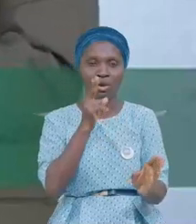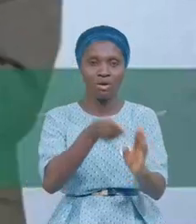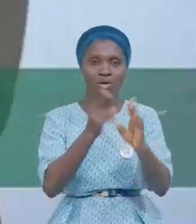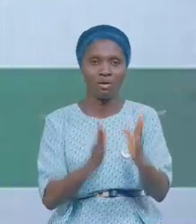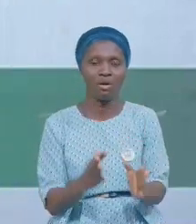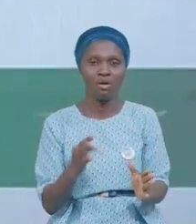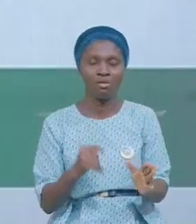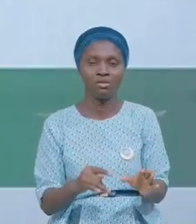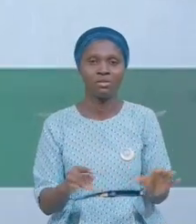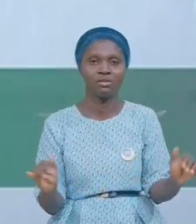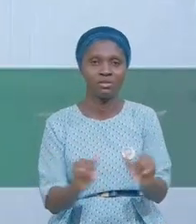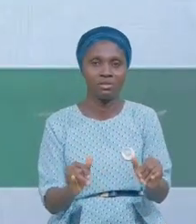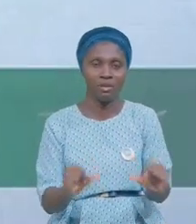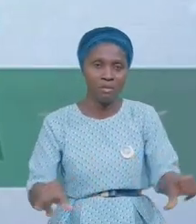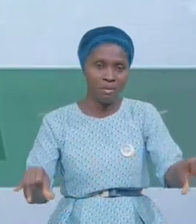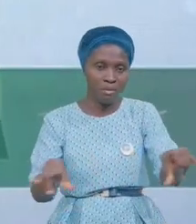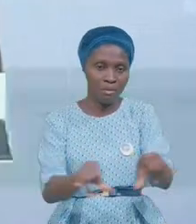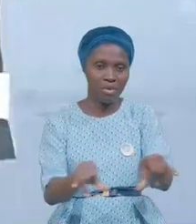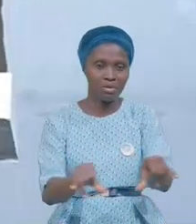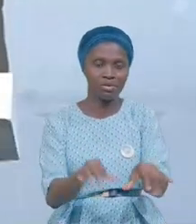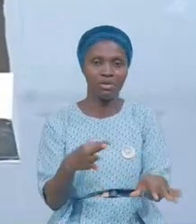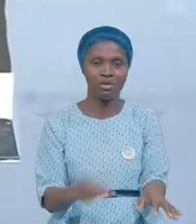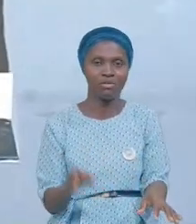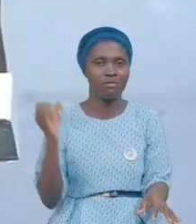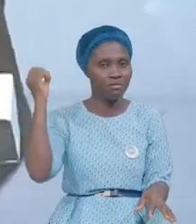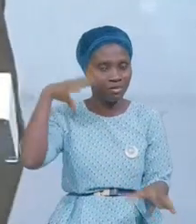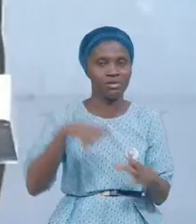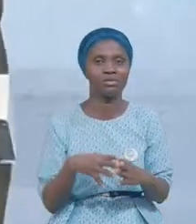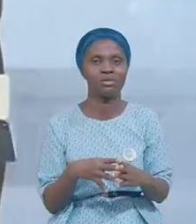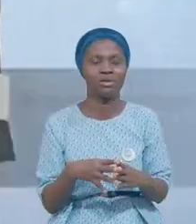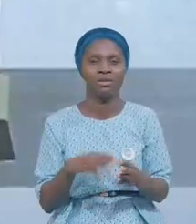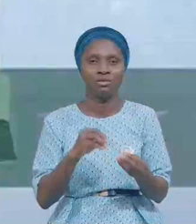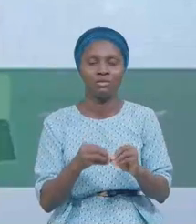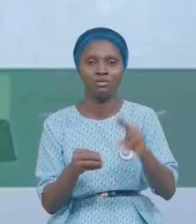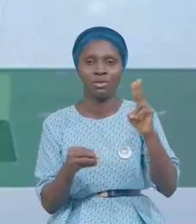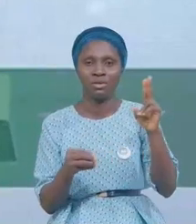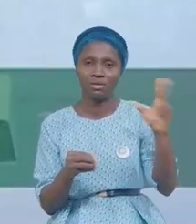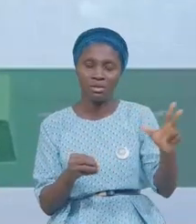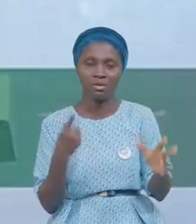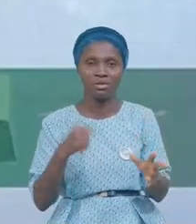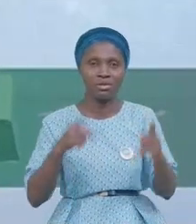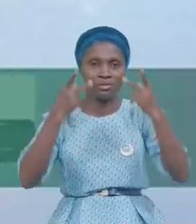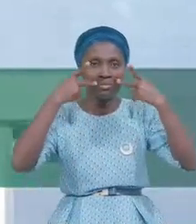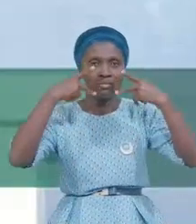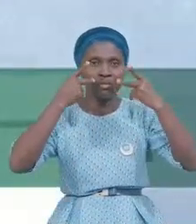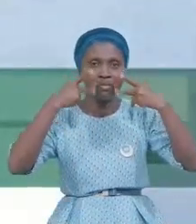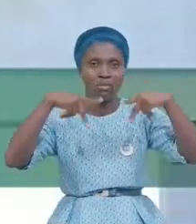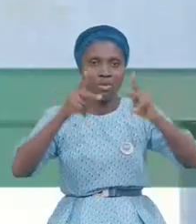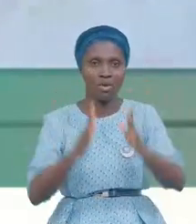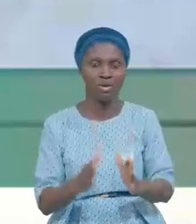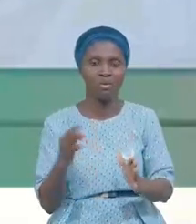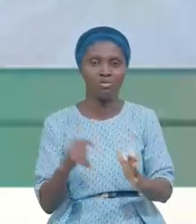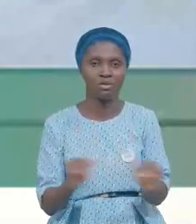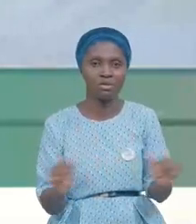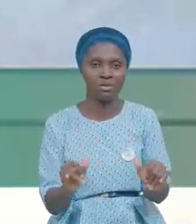mesure de grâce. Et troisièmement, ce seront les proclamateurs de la même mesure de puissance. Très